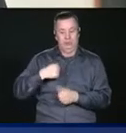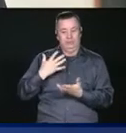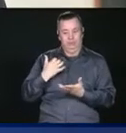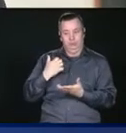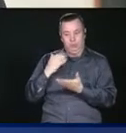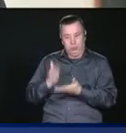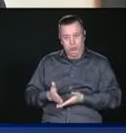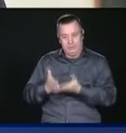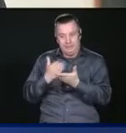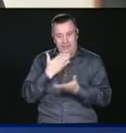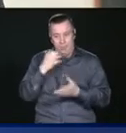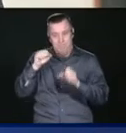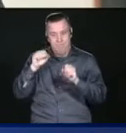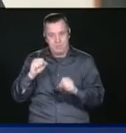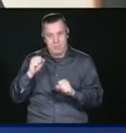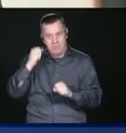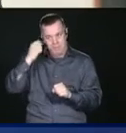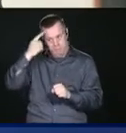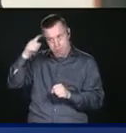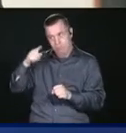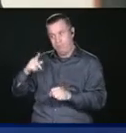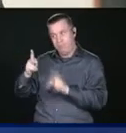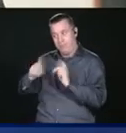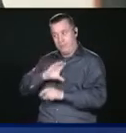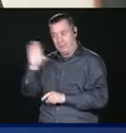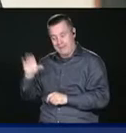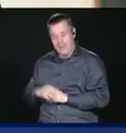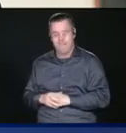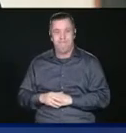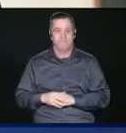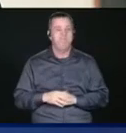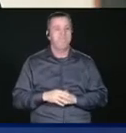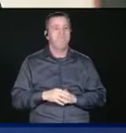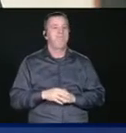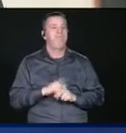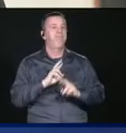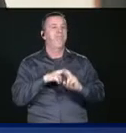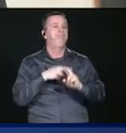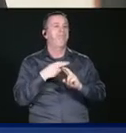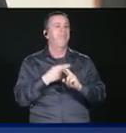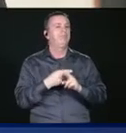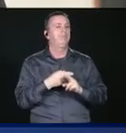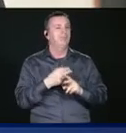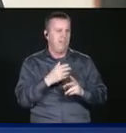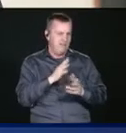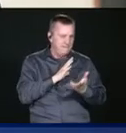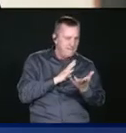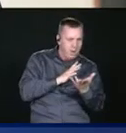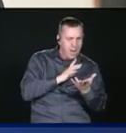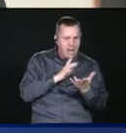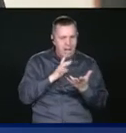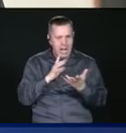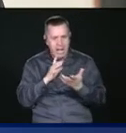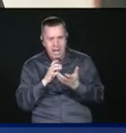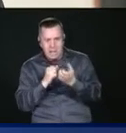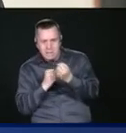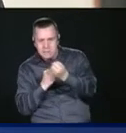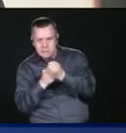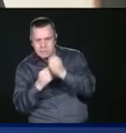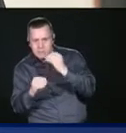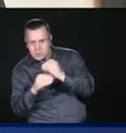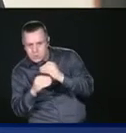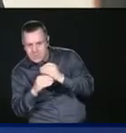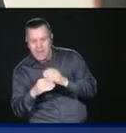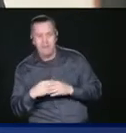Canadiens. Mais est-ce qu'il pourrait y avoir donc des mesures spécifiques pour cette industrie? Comme j'ai dit, nous travaillons avec les industries, avec les secteurs